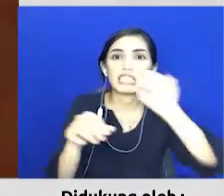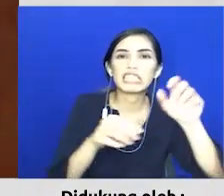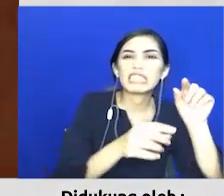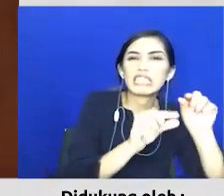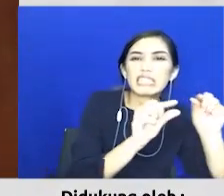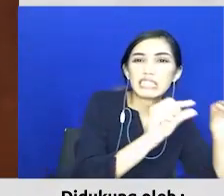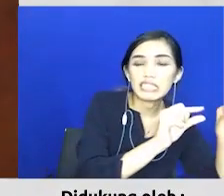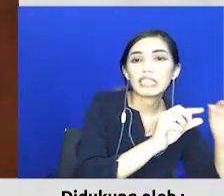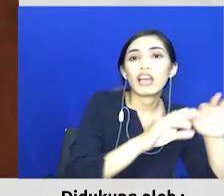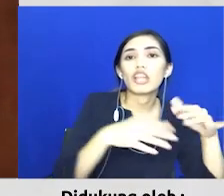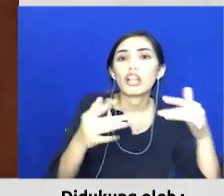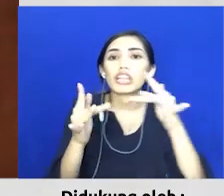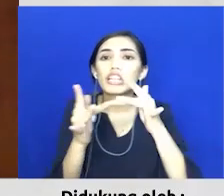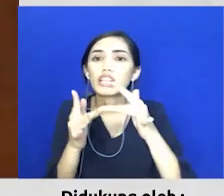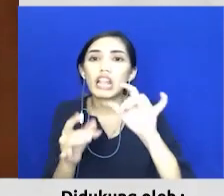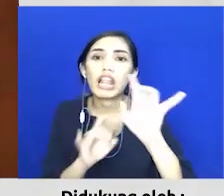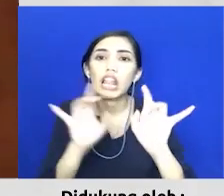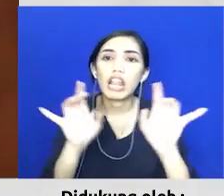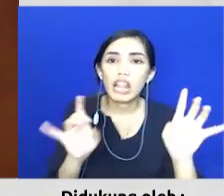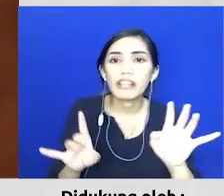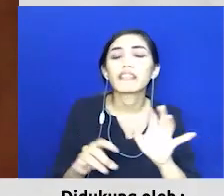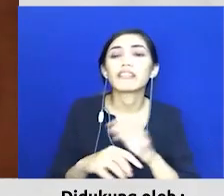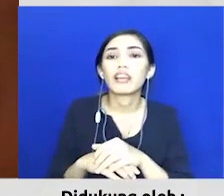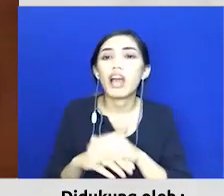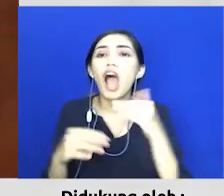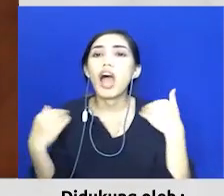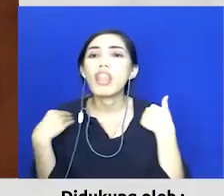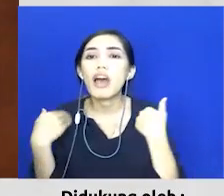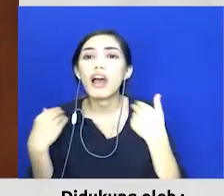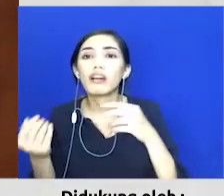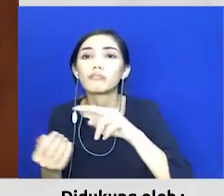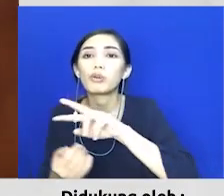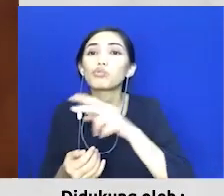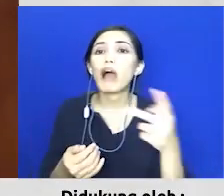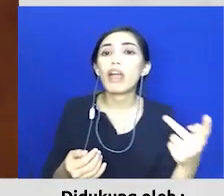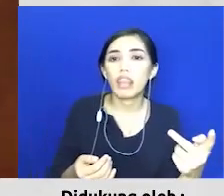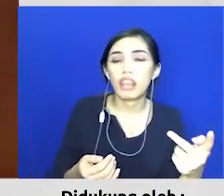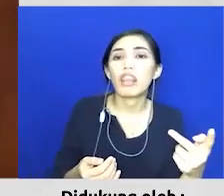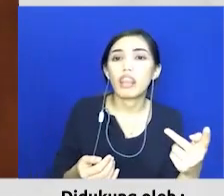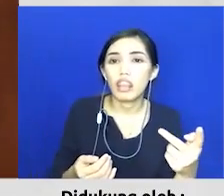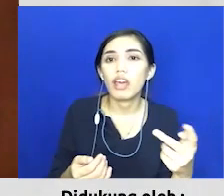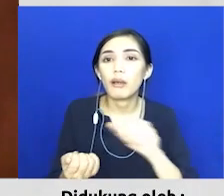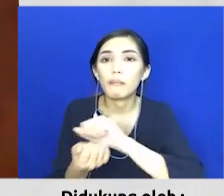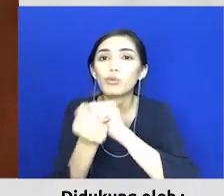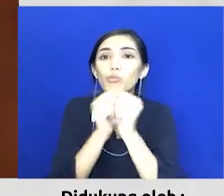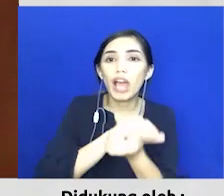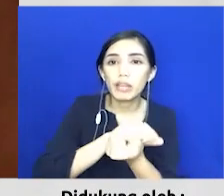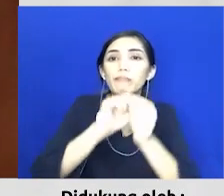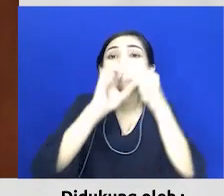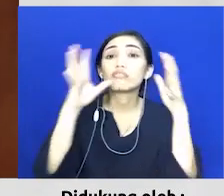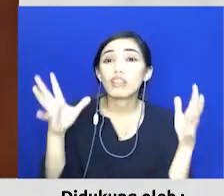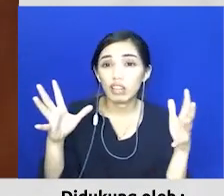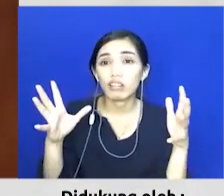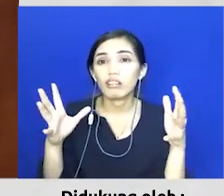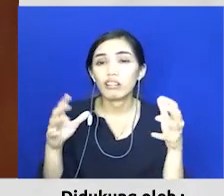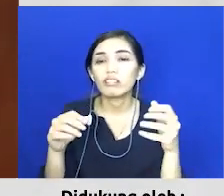besar, perubahan sosial budaya yang sedang terjadi yang kita tidak perhatikan betul ya. Kita tidak